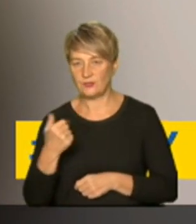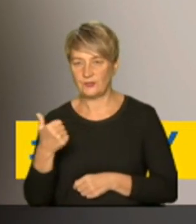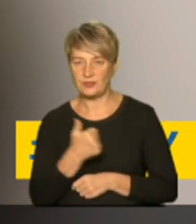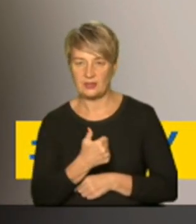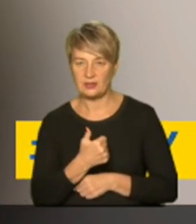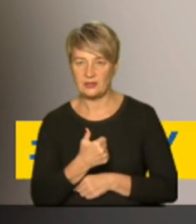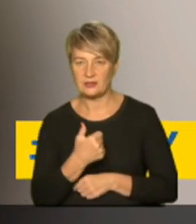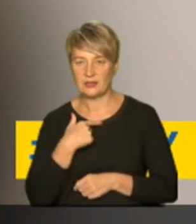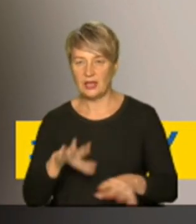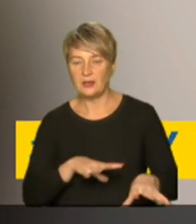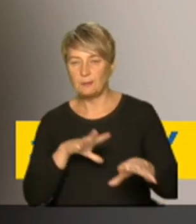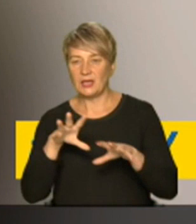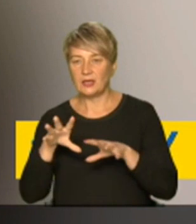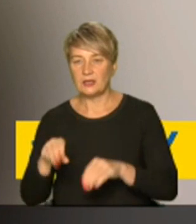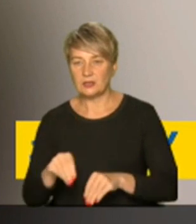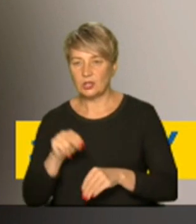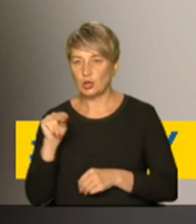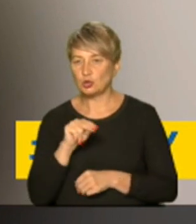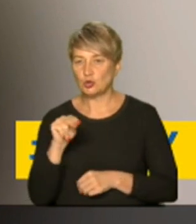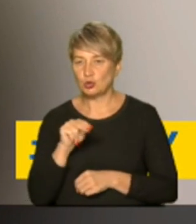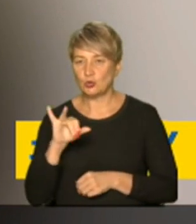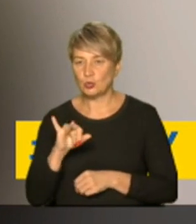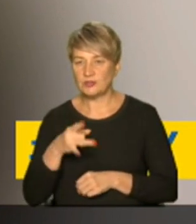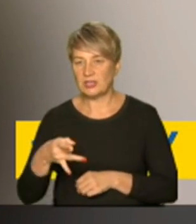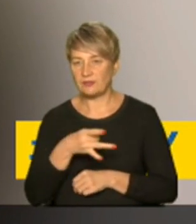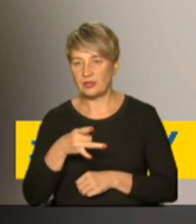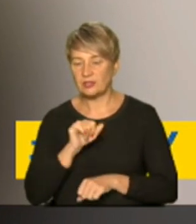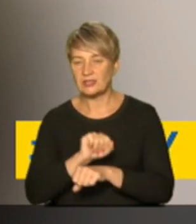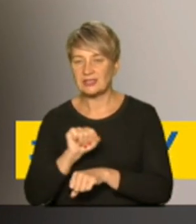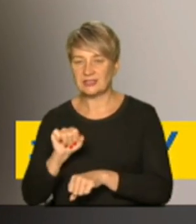нас перекидывают в Чугуевский район Харьковской области на станцию Гракова.